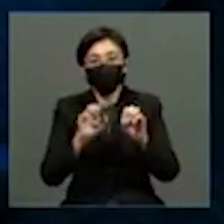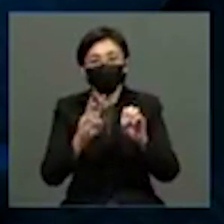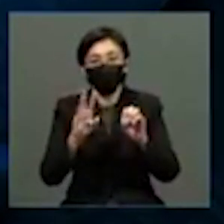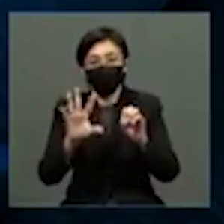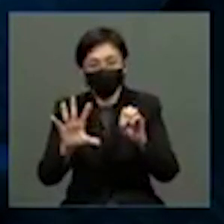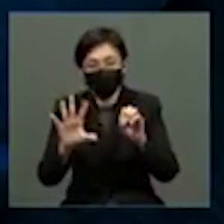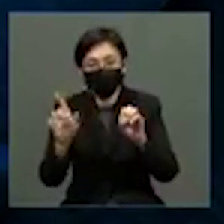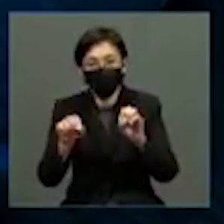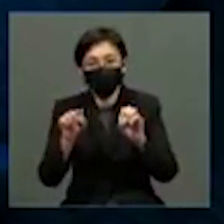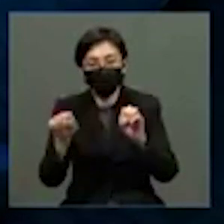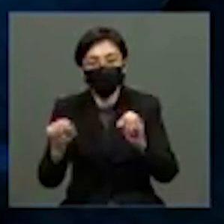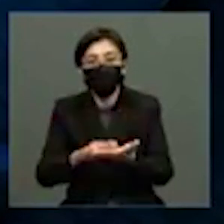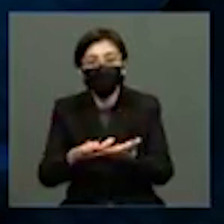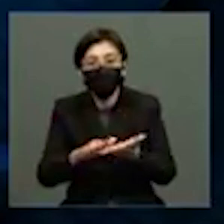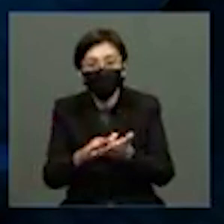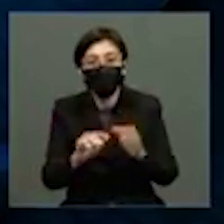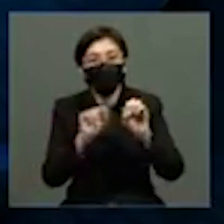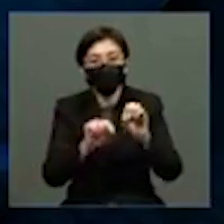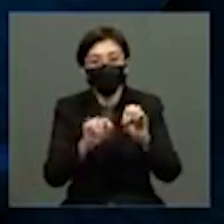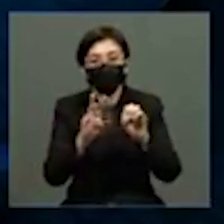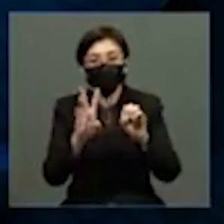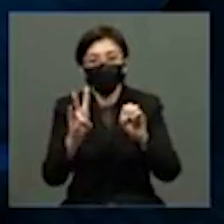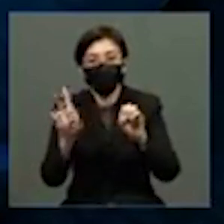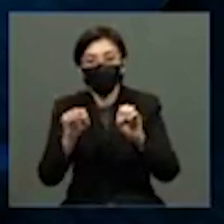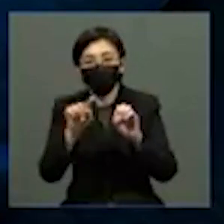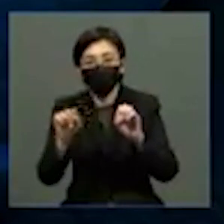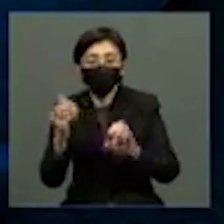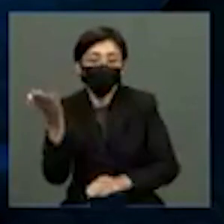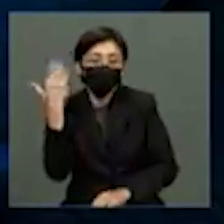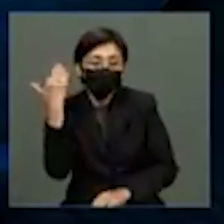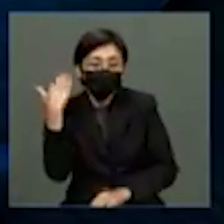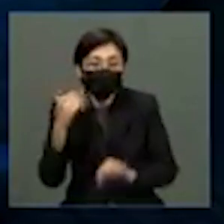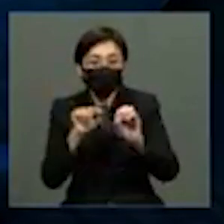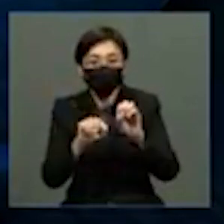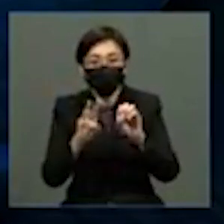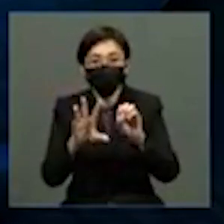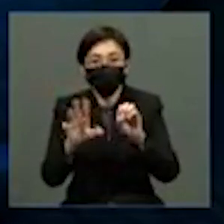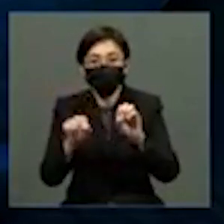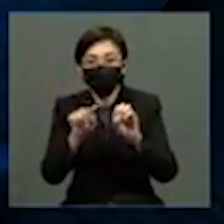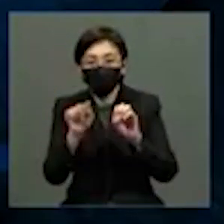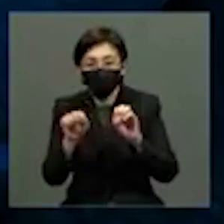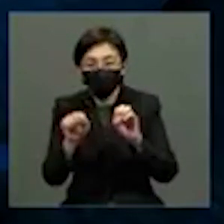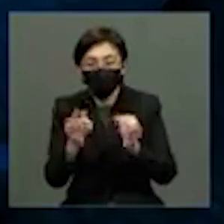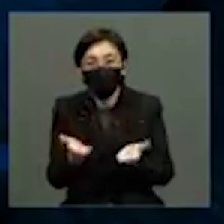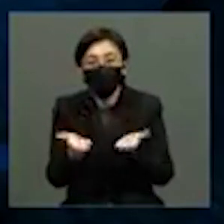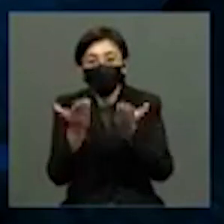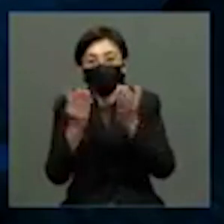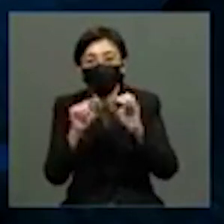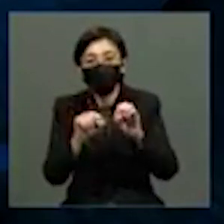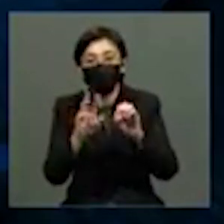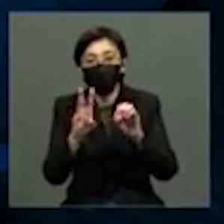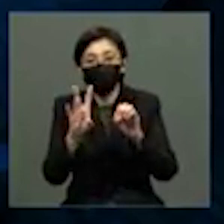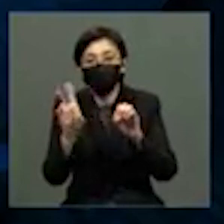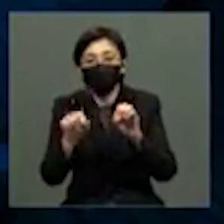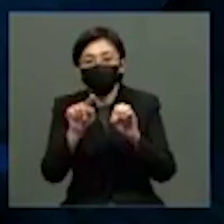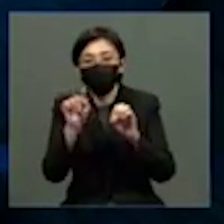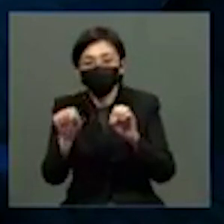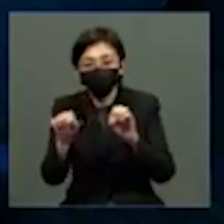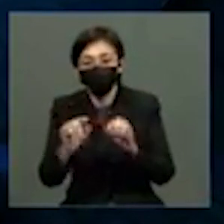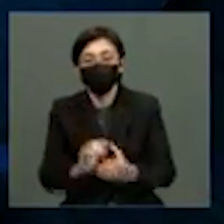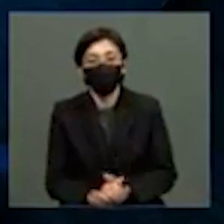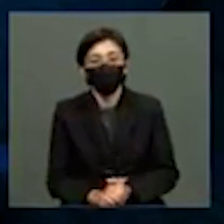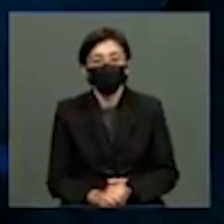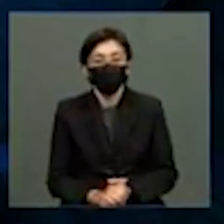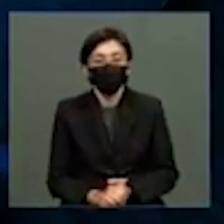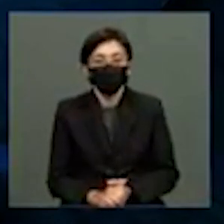0.65 ประธานโทษครับ 0.67 เดิมนี่65นะฮะก็ขยับขึ้นมาชนิดหนึ่งแล้วนะครับตอนนี้